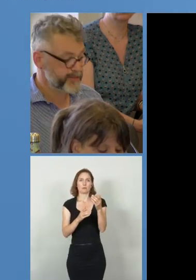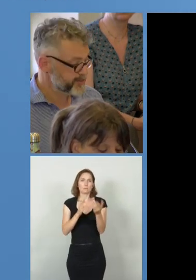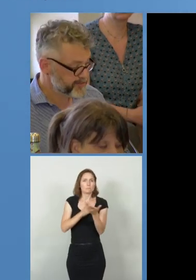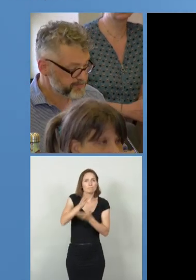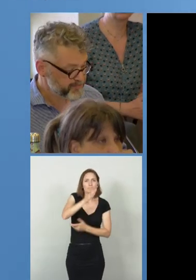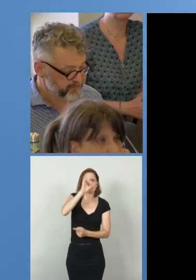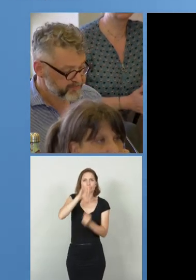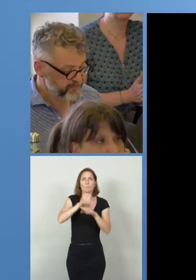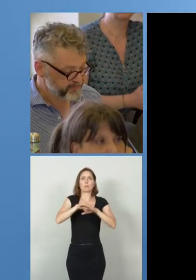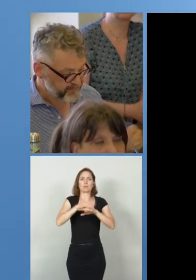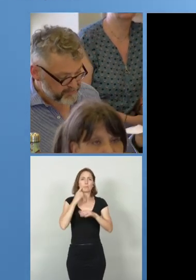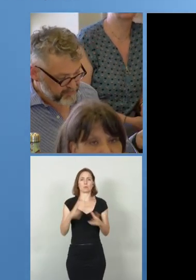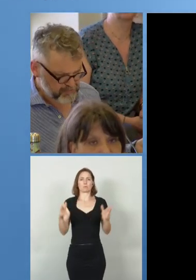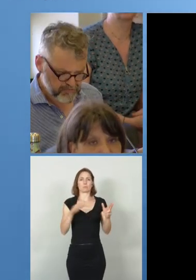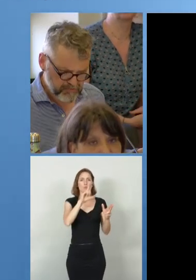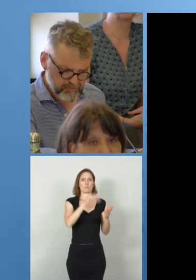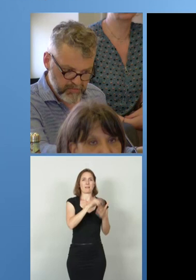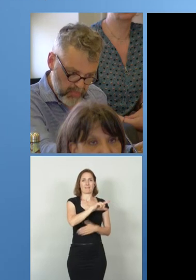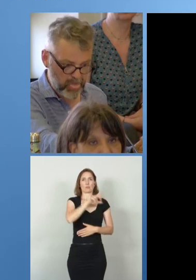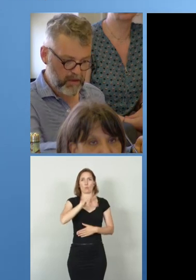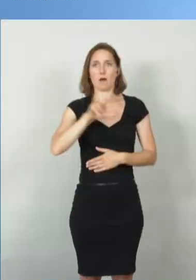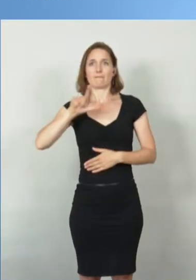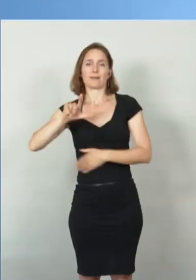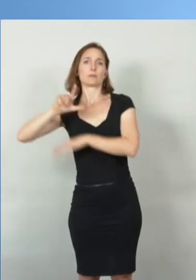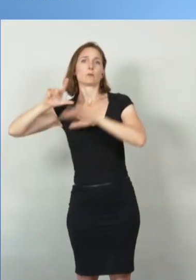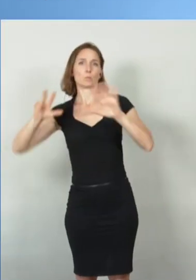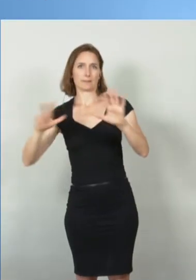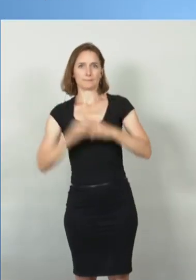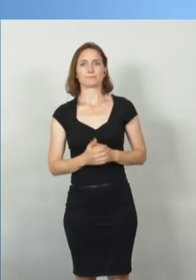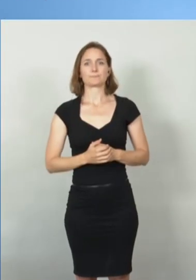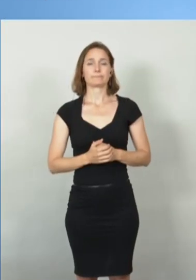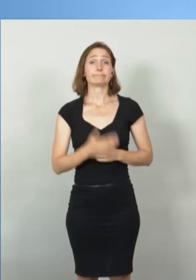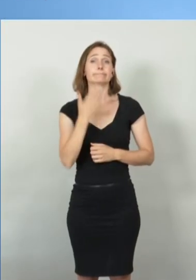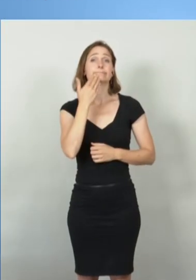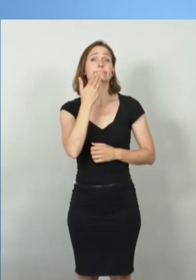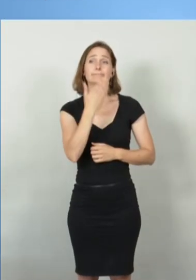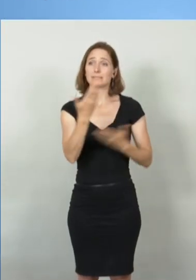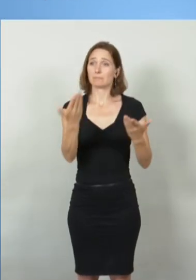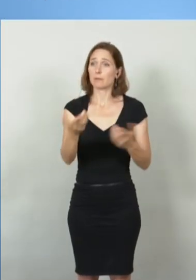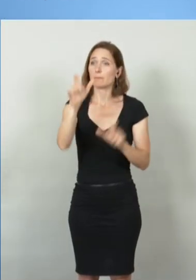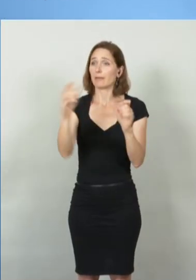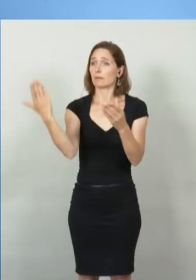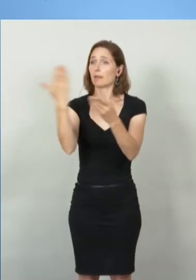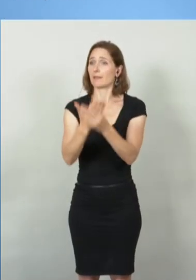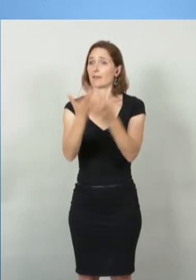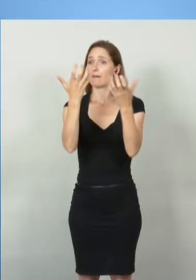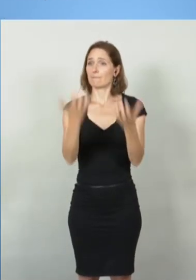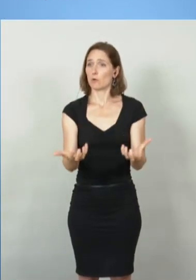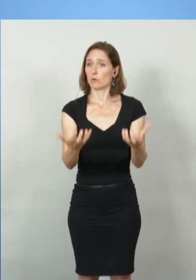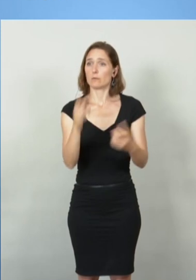remercie merci beaucoup nous prenons les interventions madame ago bien